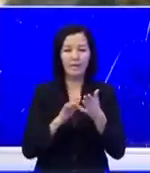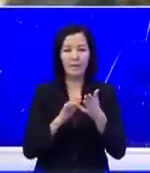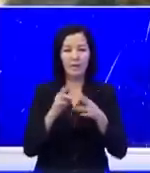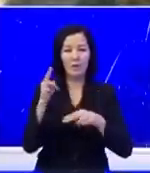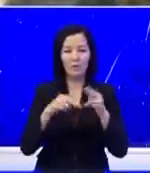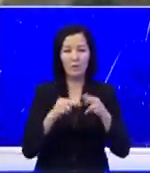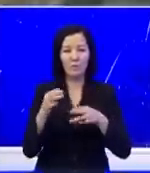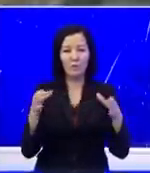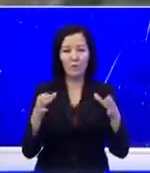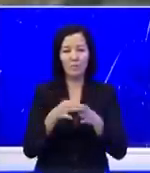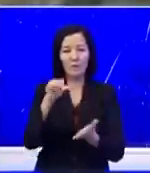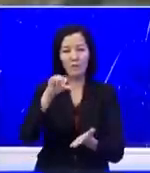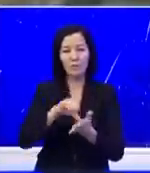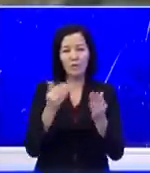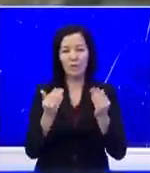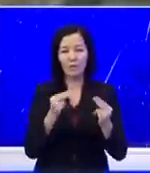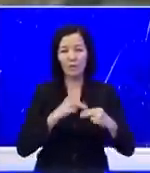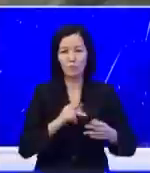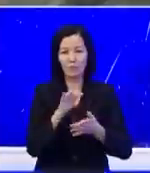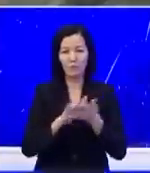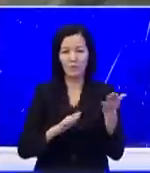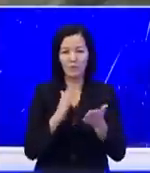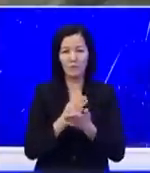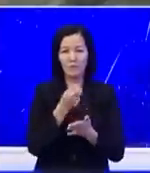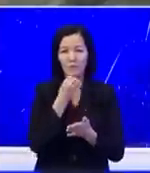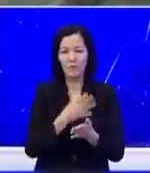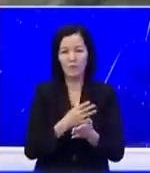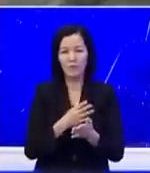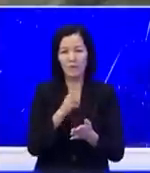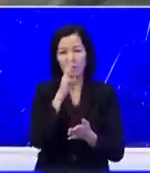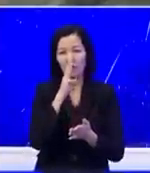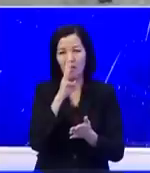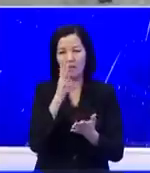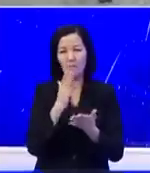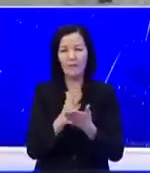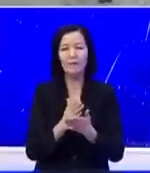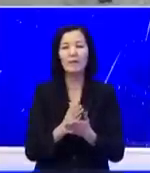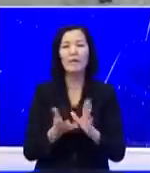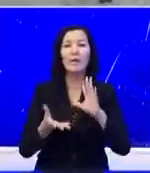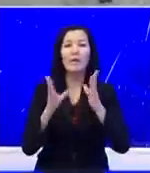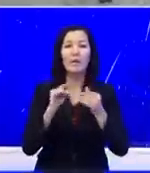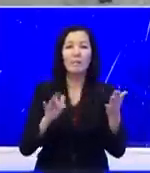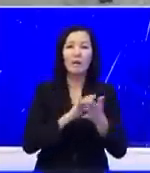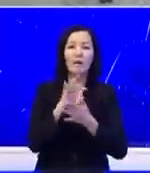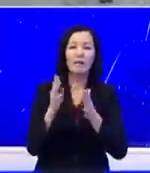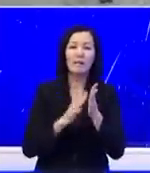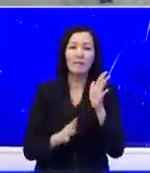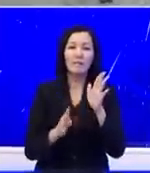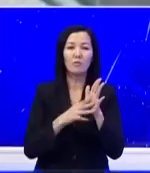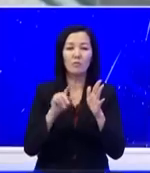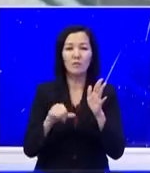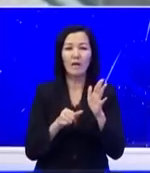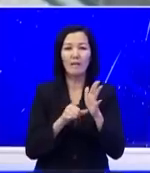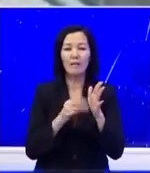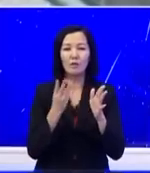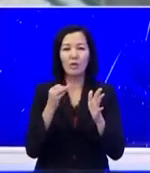орналасып, қазір жұмыста жүрміз жақсы, уақытылы. Жалпы биыл қаладағы 89,6 шақырым